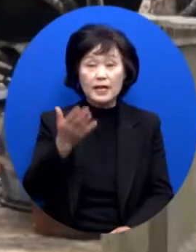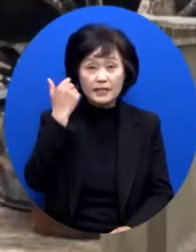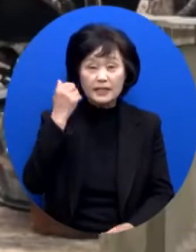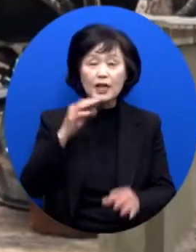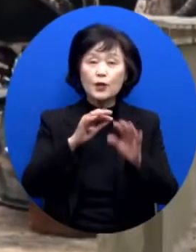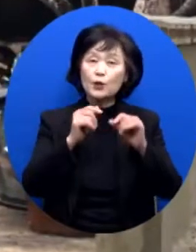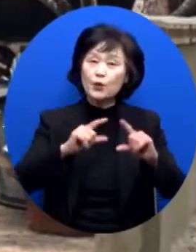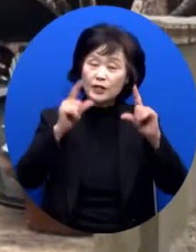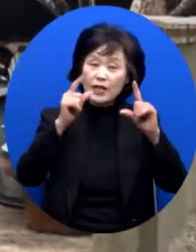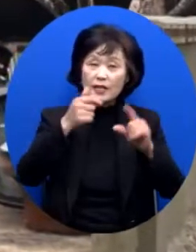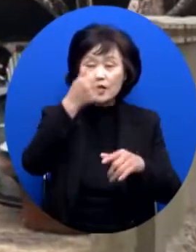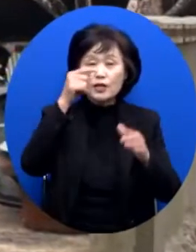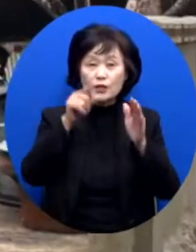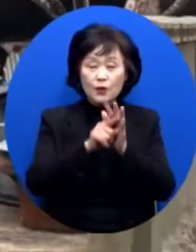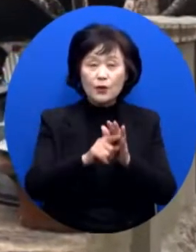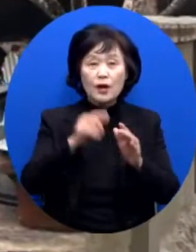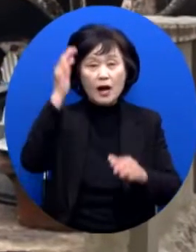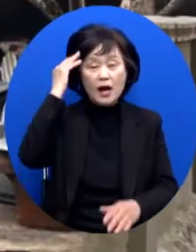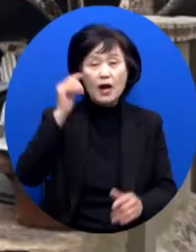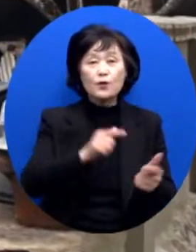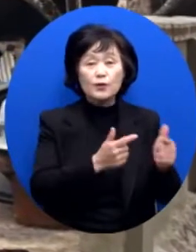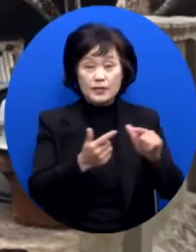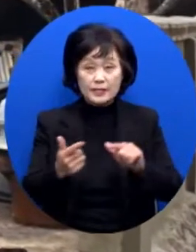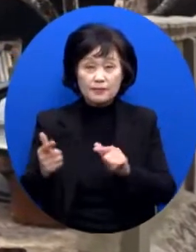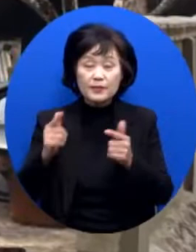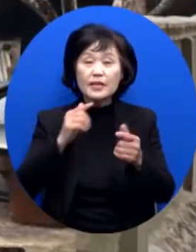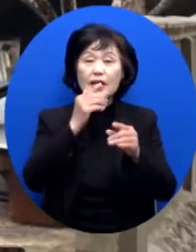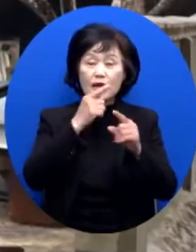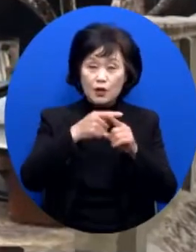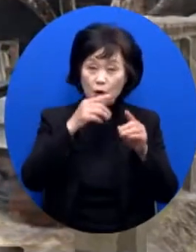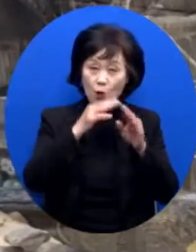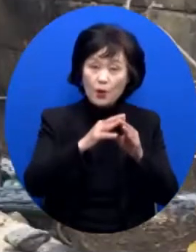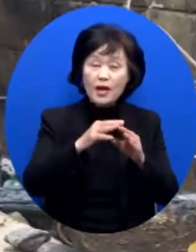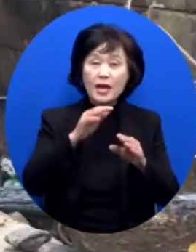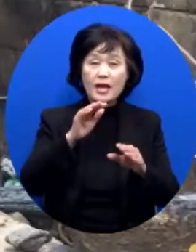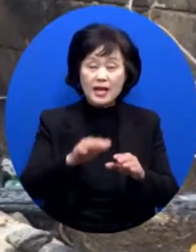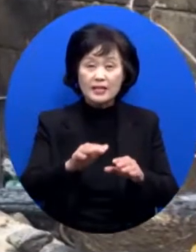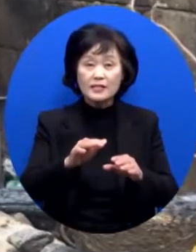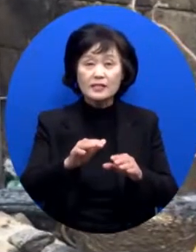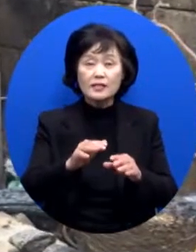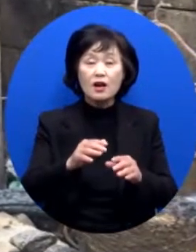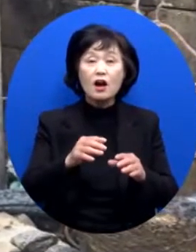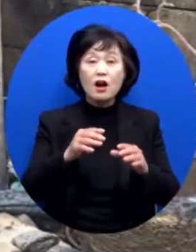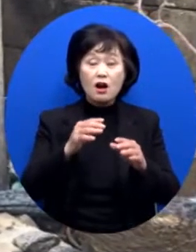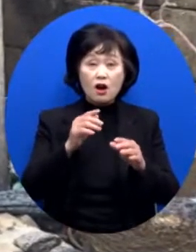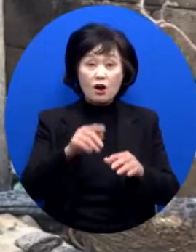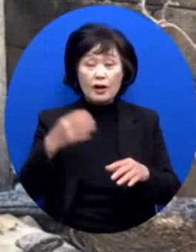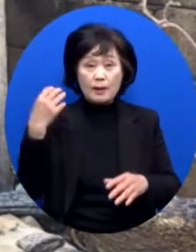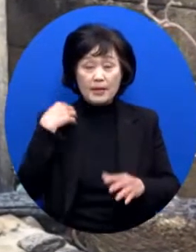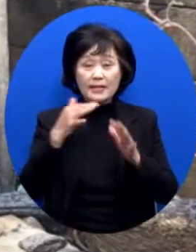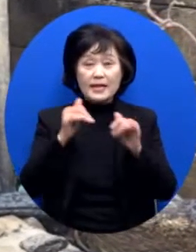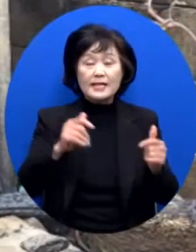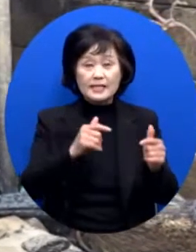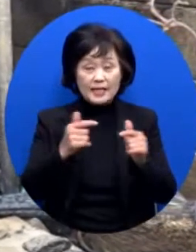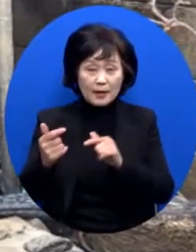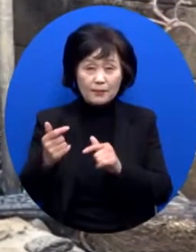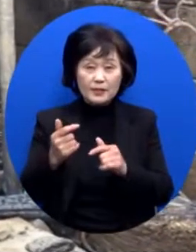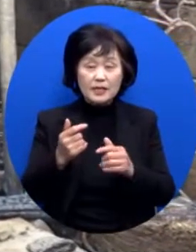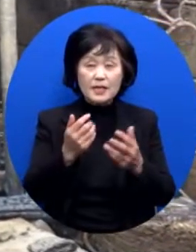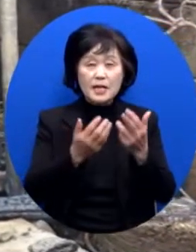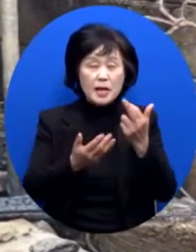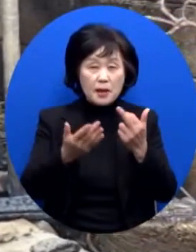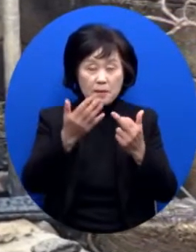기독교 한국 층 4배 임원진과 총의 위기관리 위원의 실무진들이 울진 살 뿔 피해